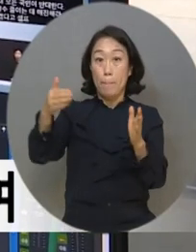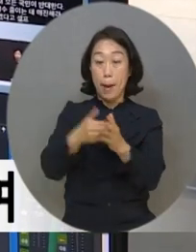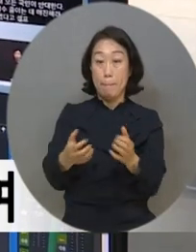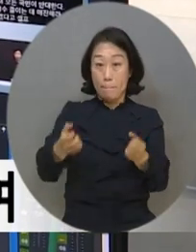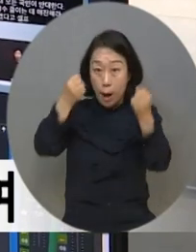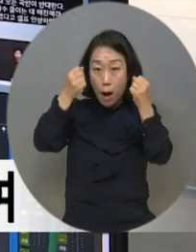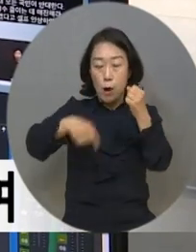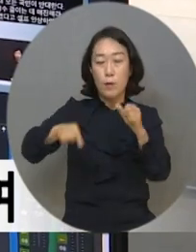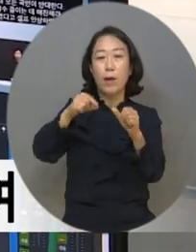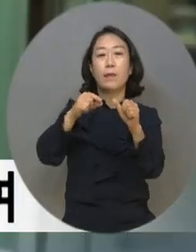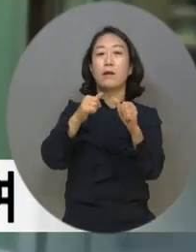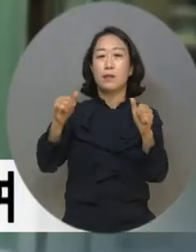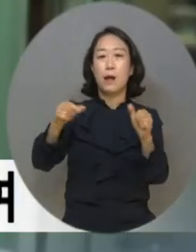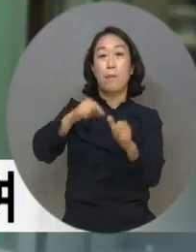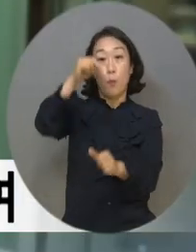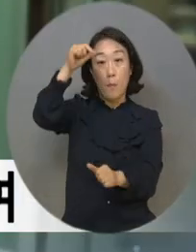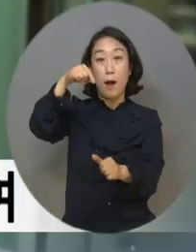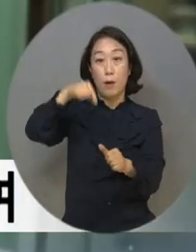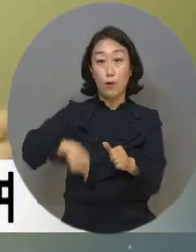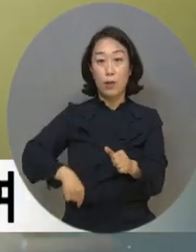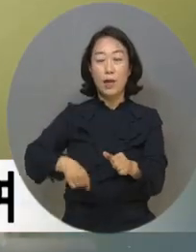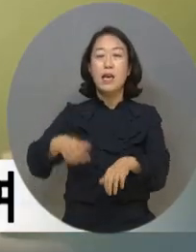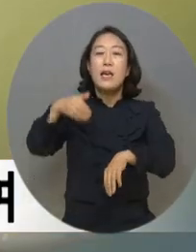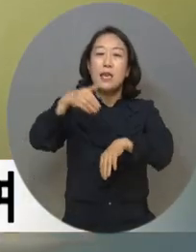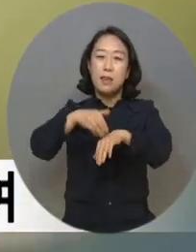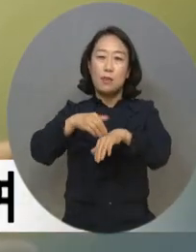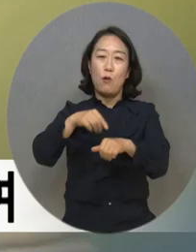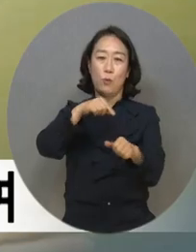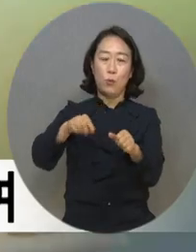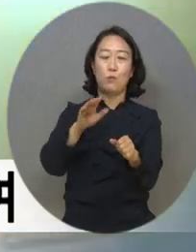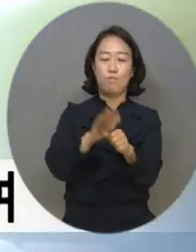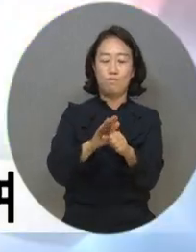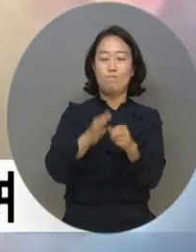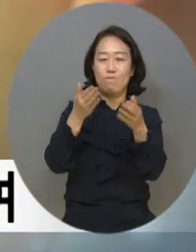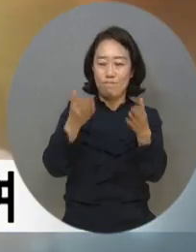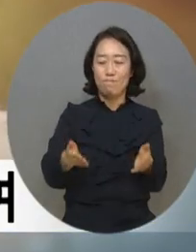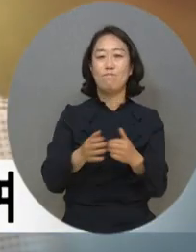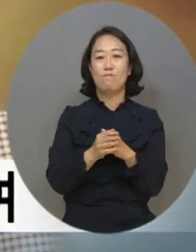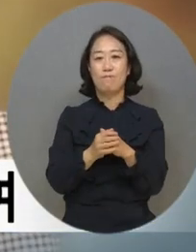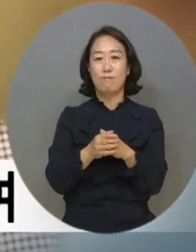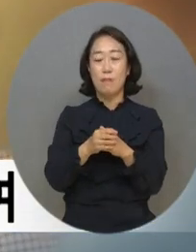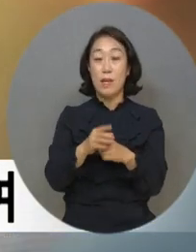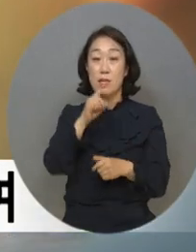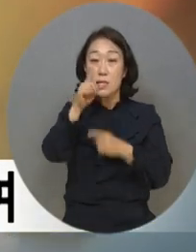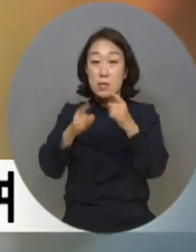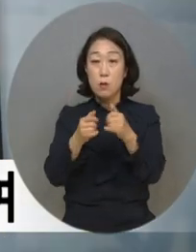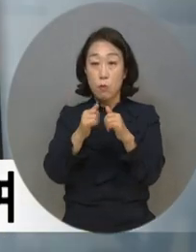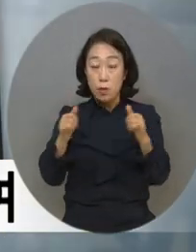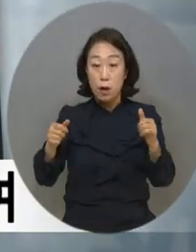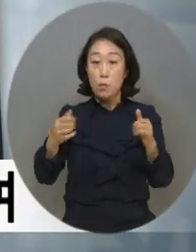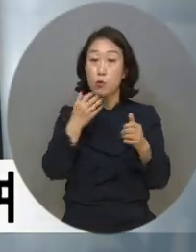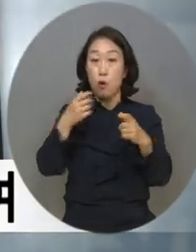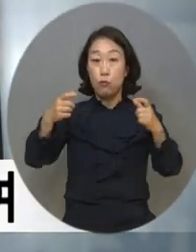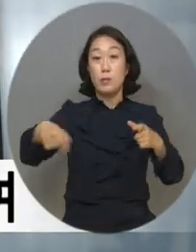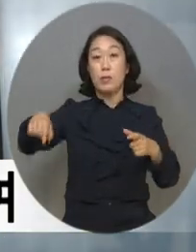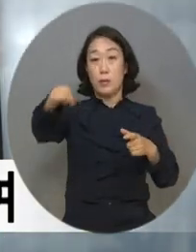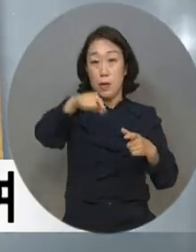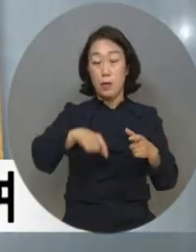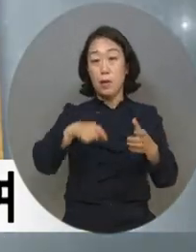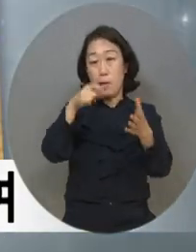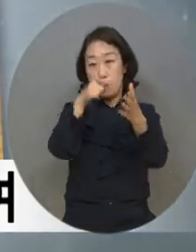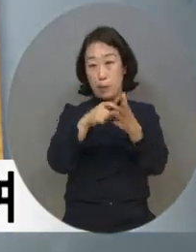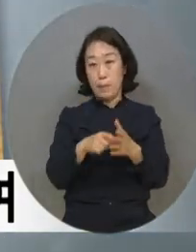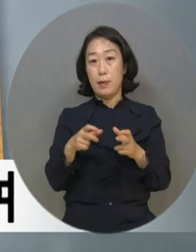중 5명을 선발해 복지tv 인턴쉽 기회를 제공할 예정입니다 신청대상은 서울시에 거주하는